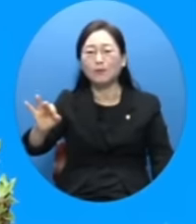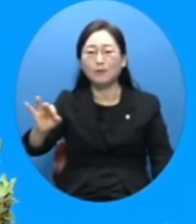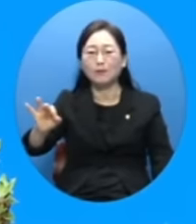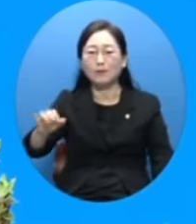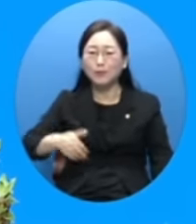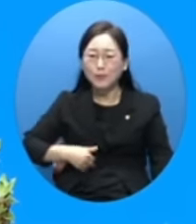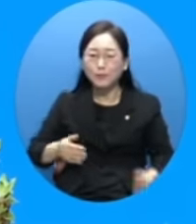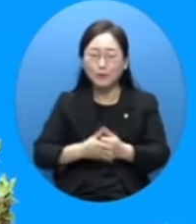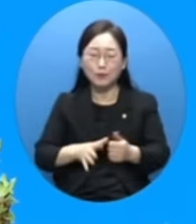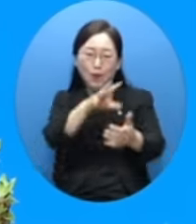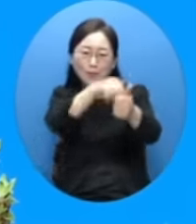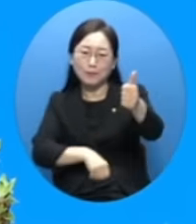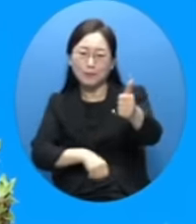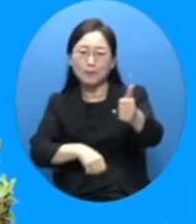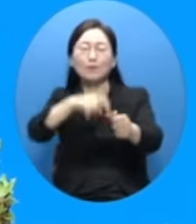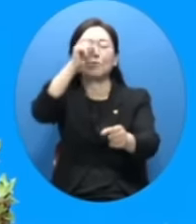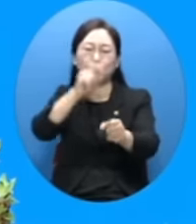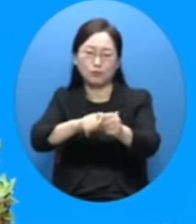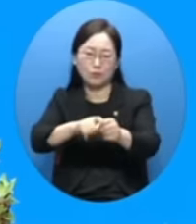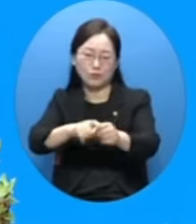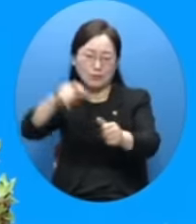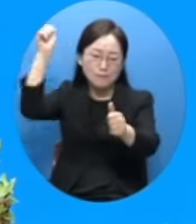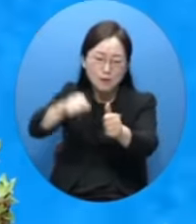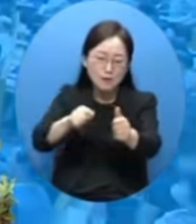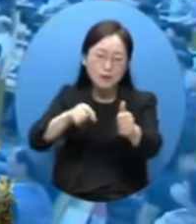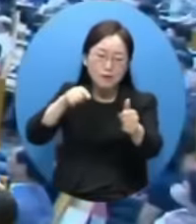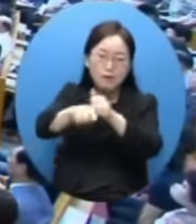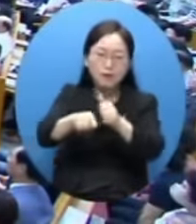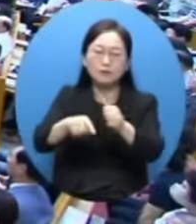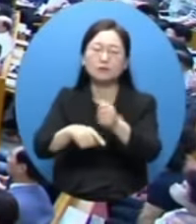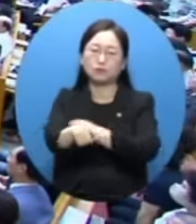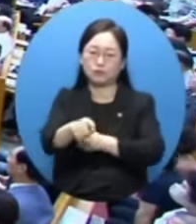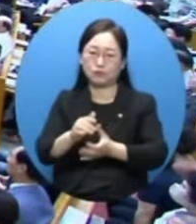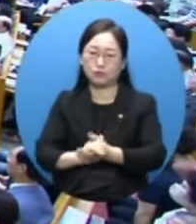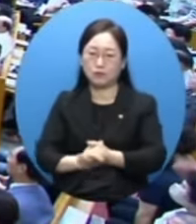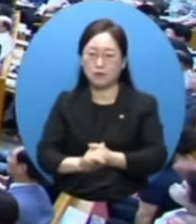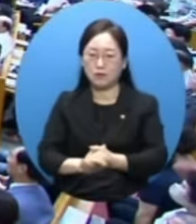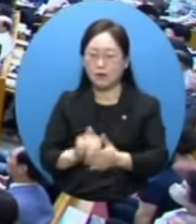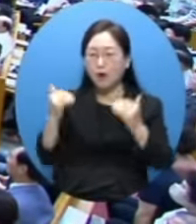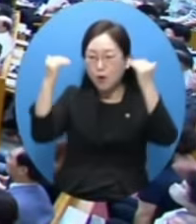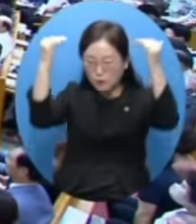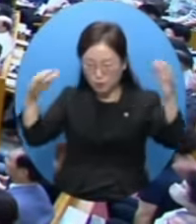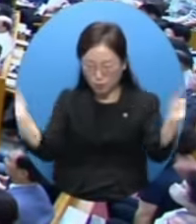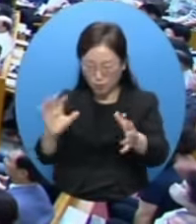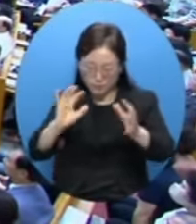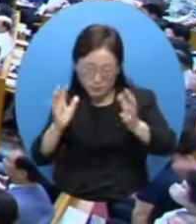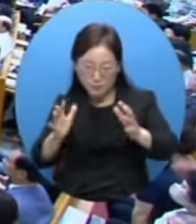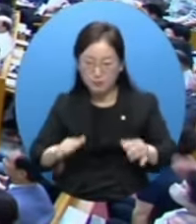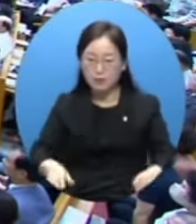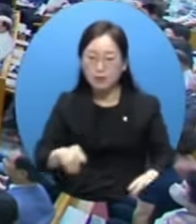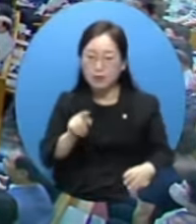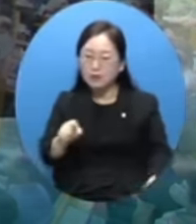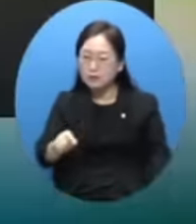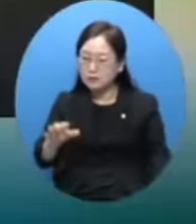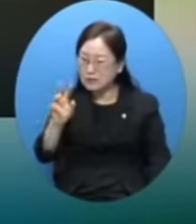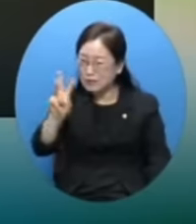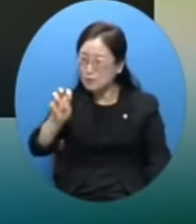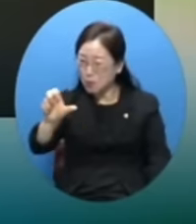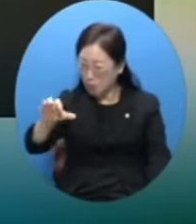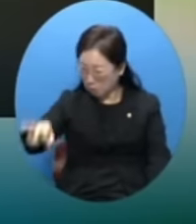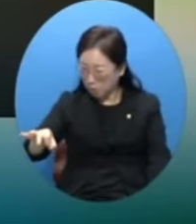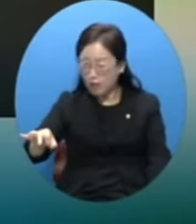이 사람에게 뺏기 위해서 무참하게 찔러 죽인 것입니다. 언론들이 대서특필 했습니다. 35센트 때문에 사람을 죽인